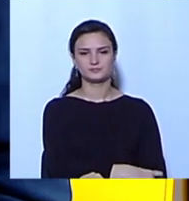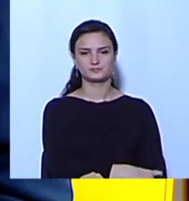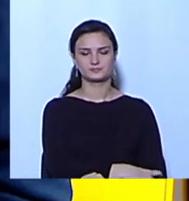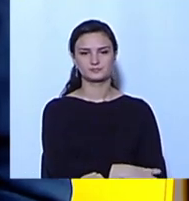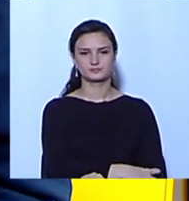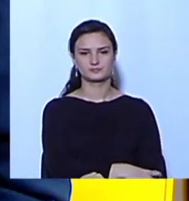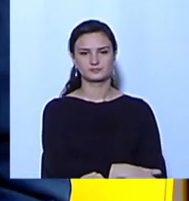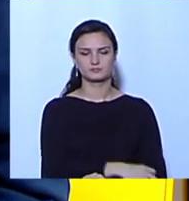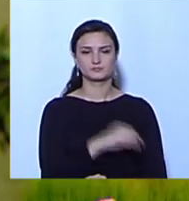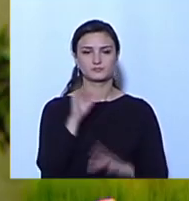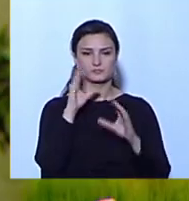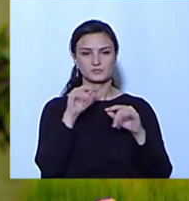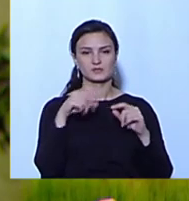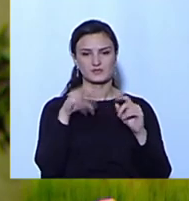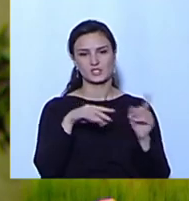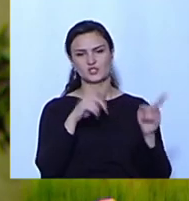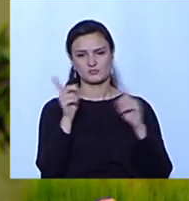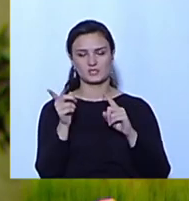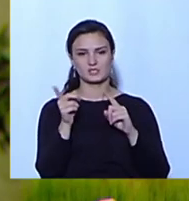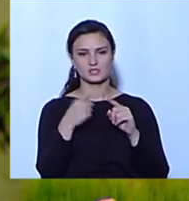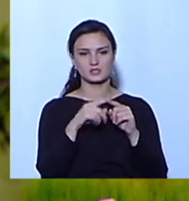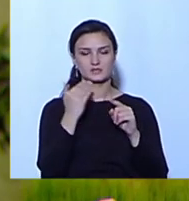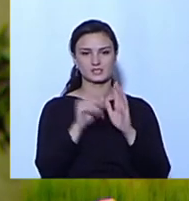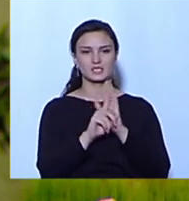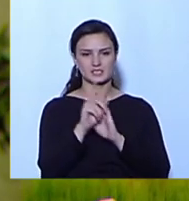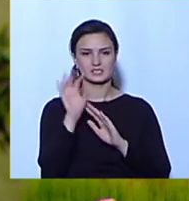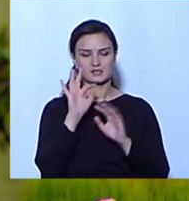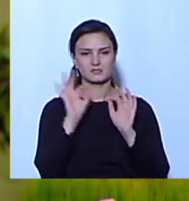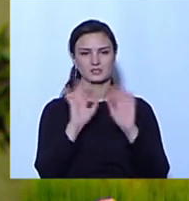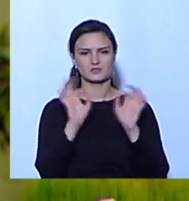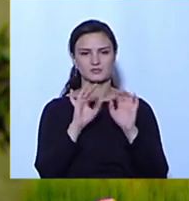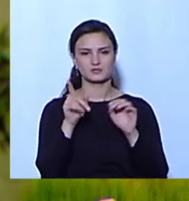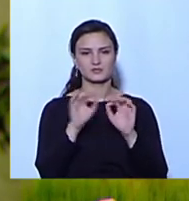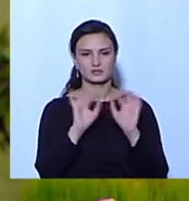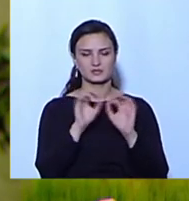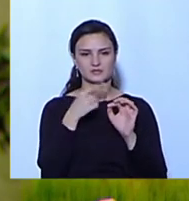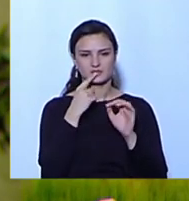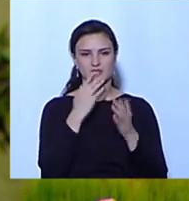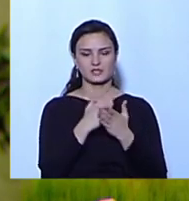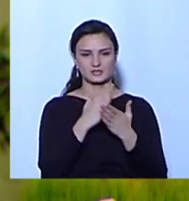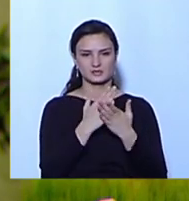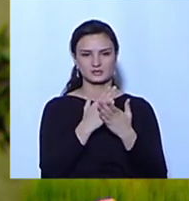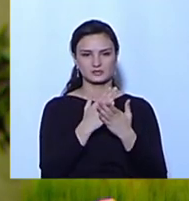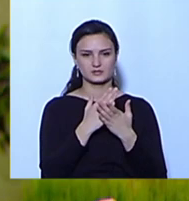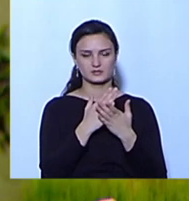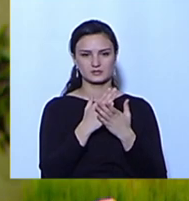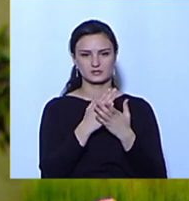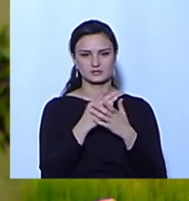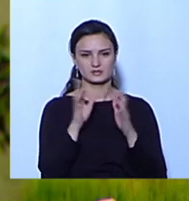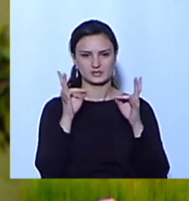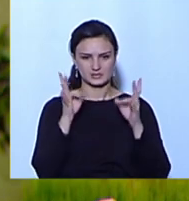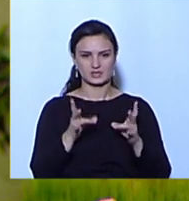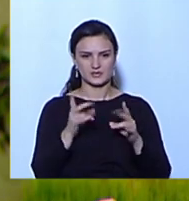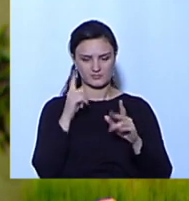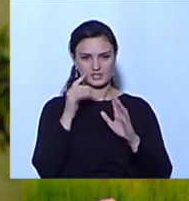უნდა მოვასწრო ვიდრე შემდეგ ბლოგზე გადავალ და თქვენ დაიწყეთ ამაზე საუბარი. თქვენ ბრძანეთ რომ არის ტრავმა, რომელიც ძალიან